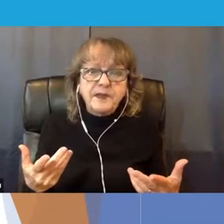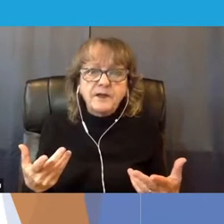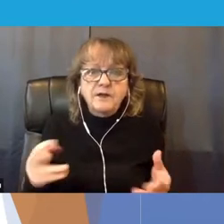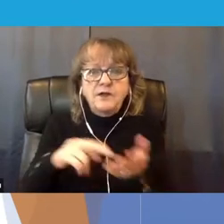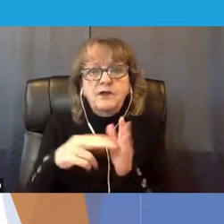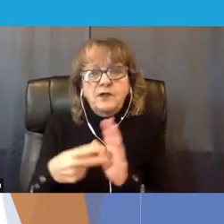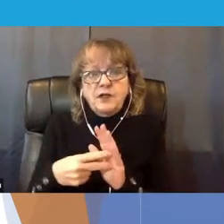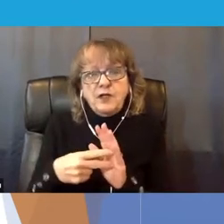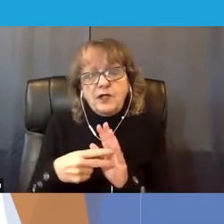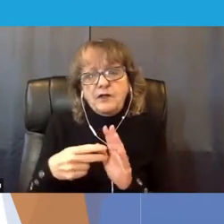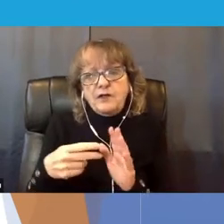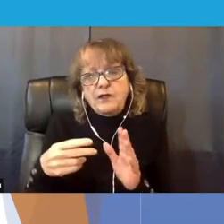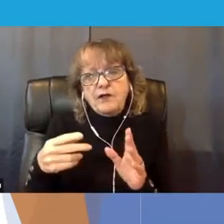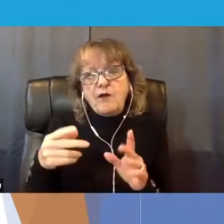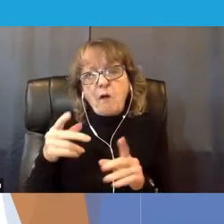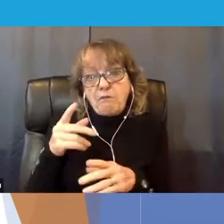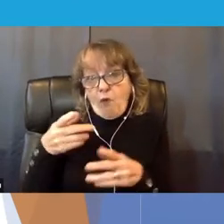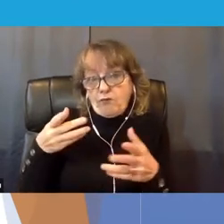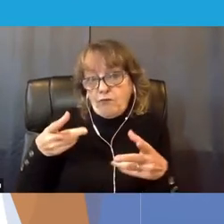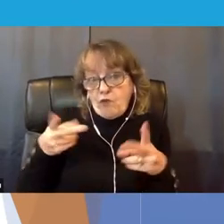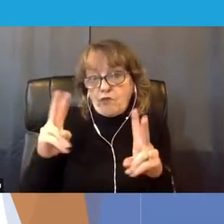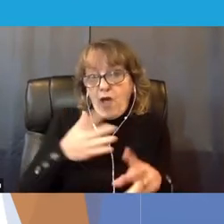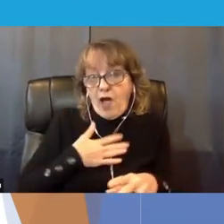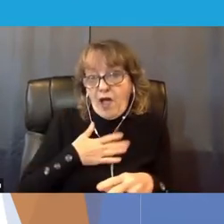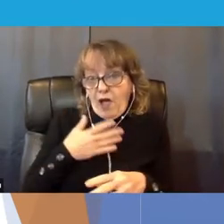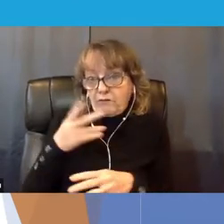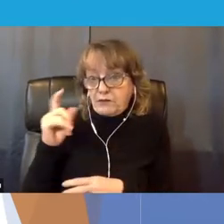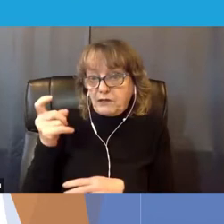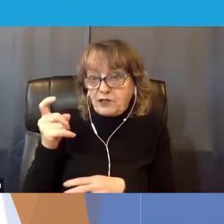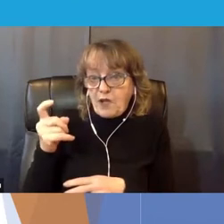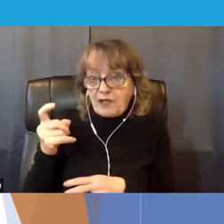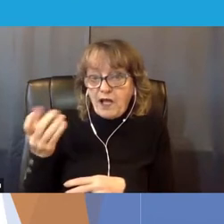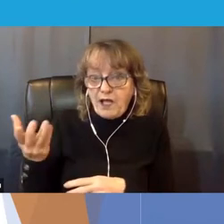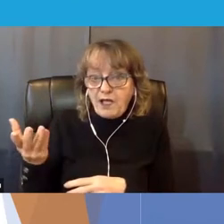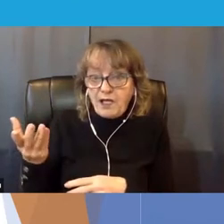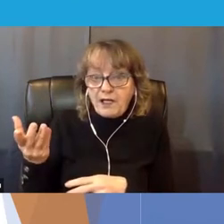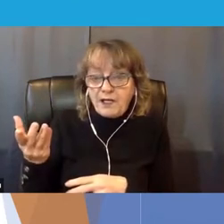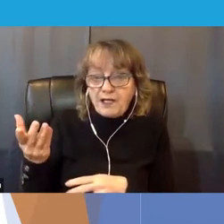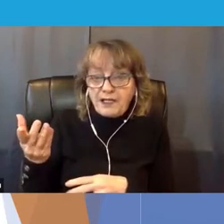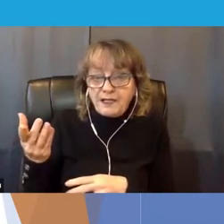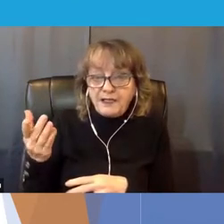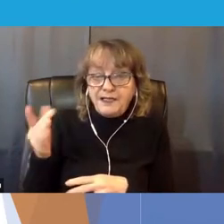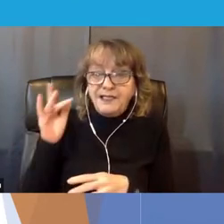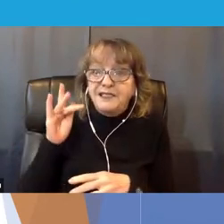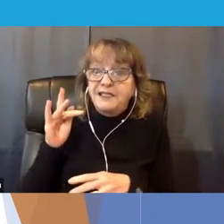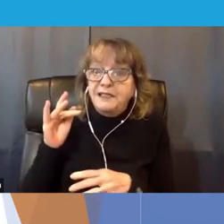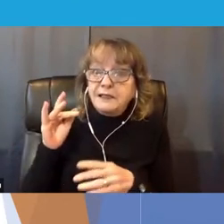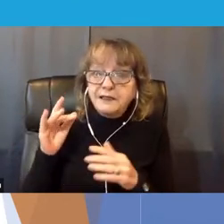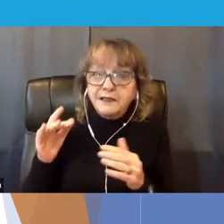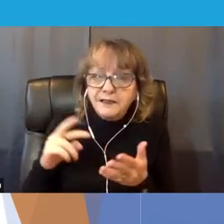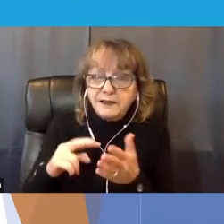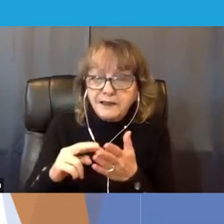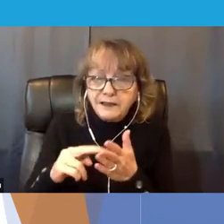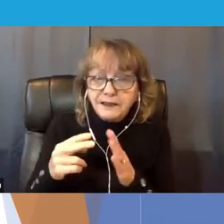on occulte leur sexualité. Et quand on occulte leur sexualité, on occulte également les